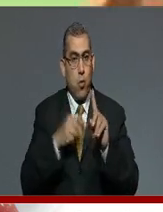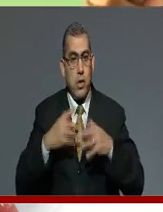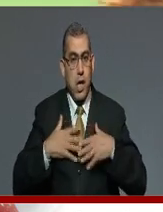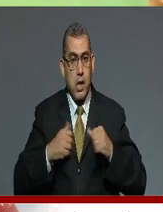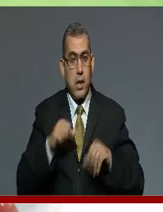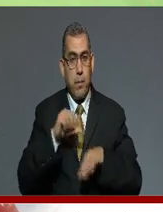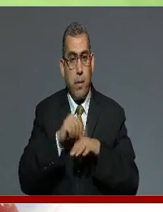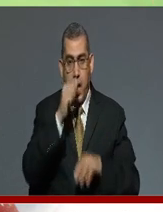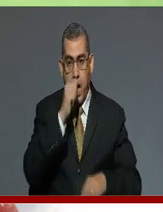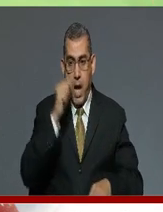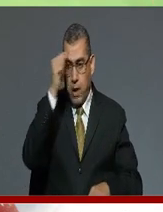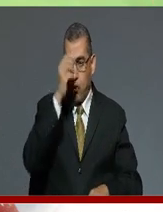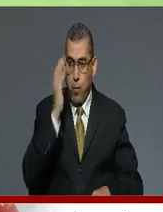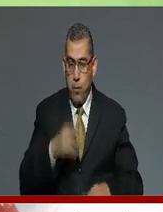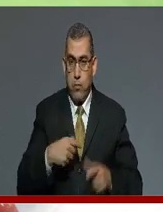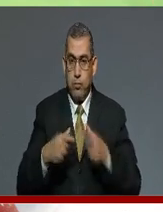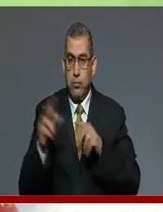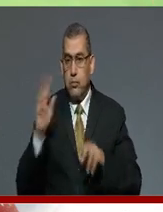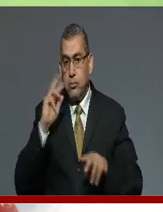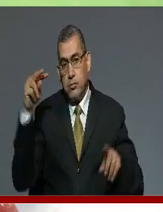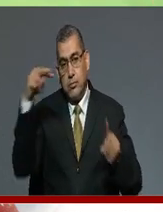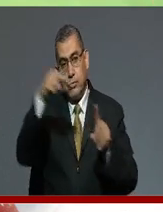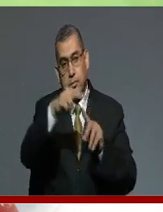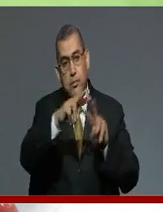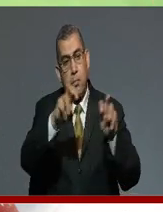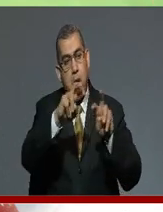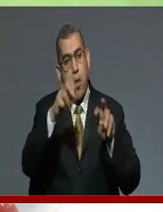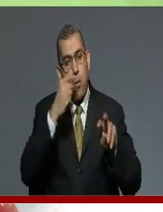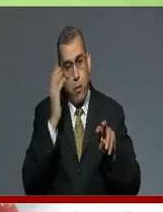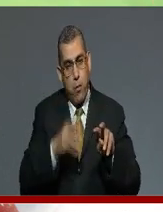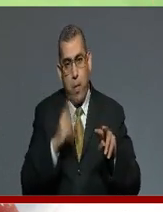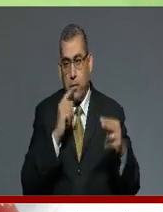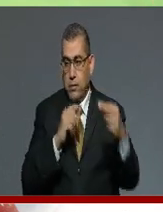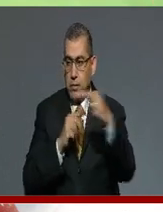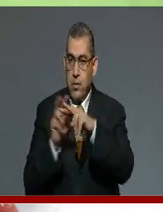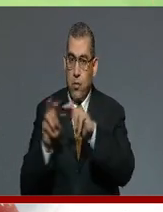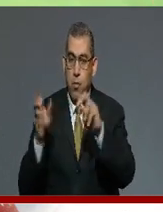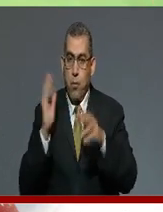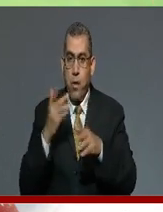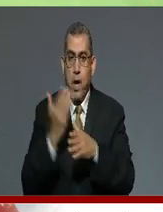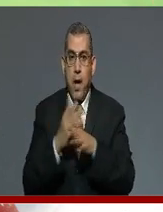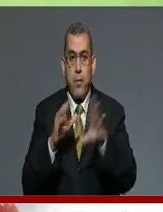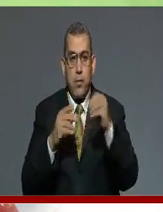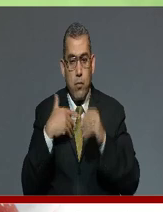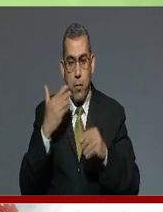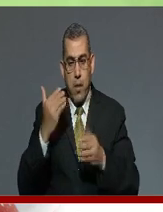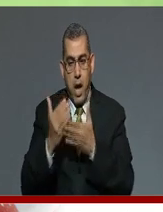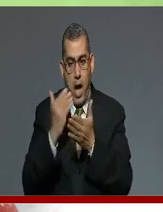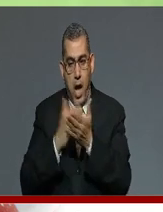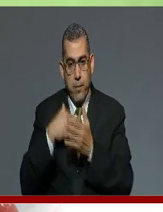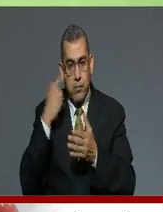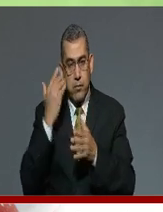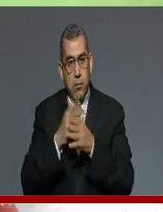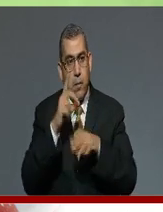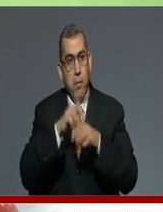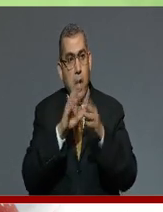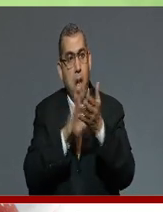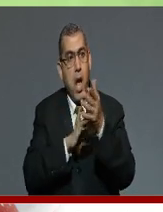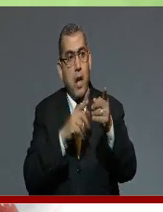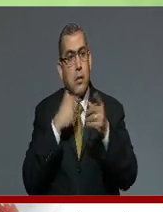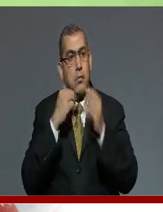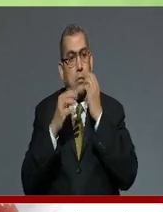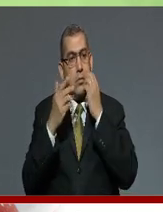في اثيوبيا تستطيع ان تطلع على هذه المعلومات لكي ترى كيف يمكن ان تستعد اذا واجهت نفس هذا الورد